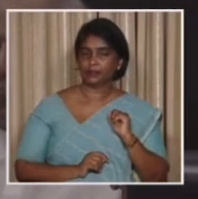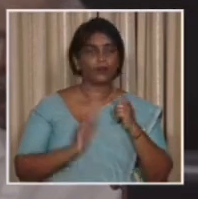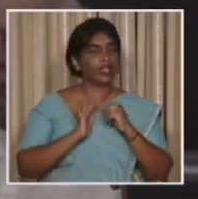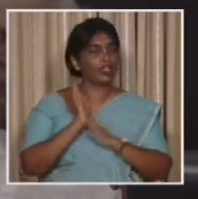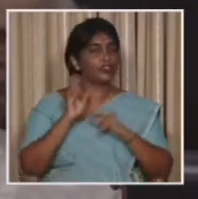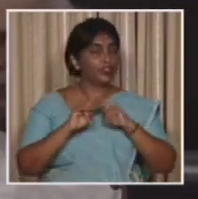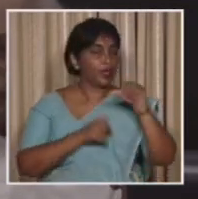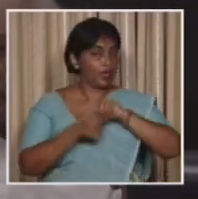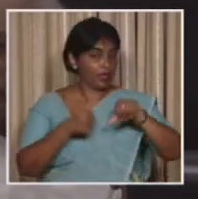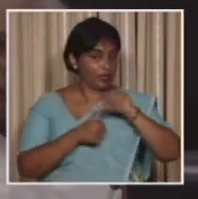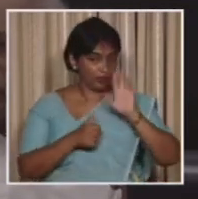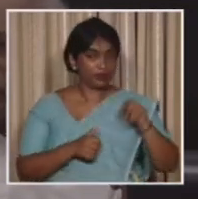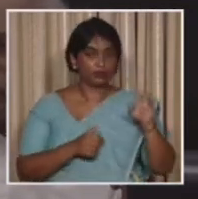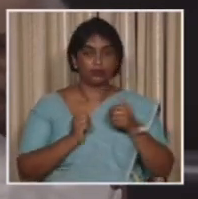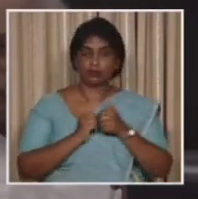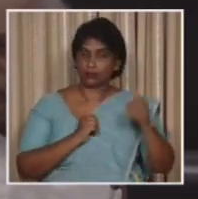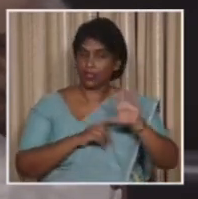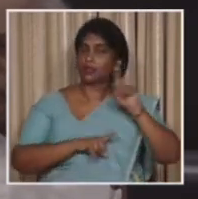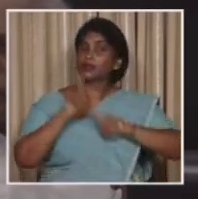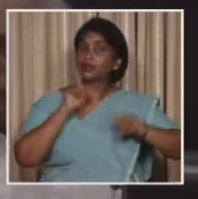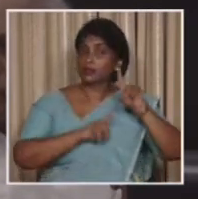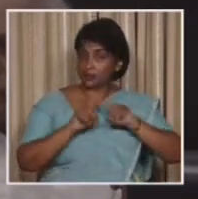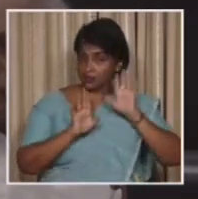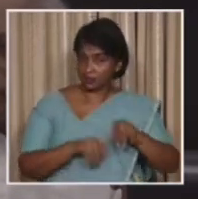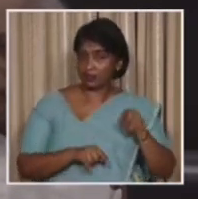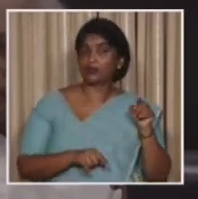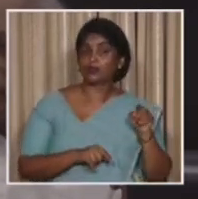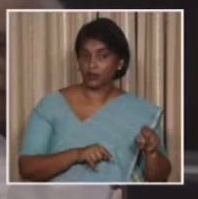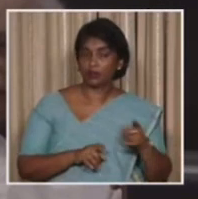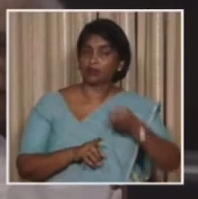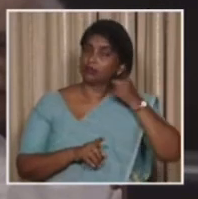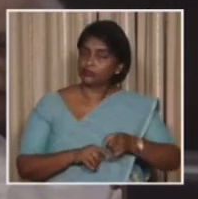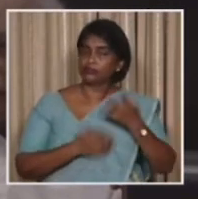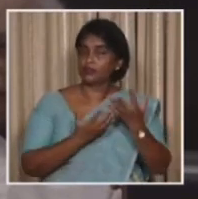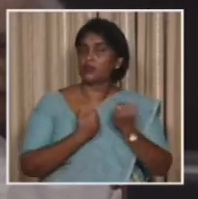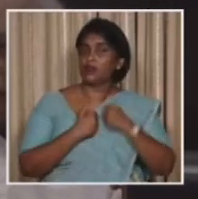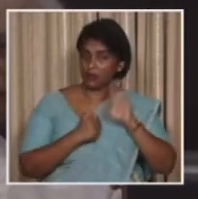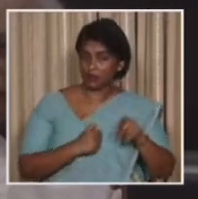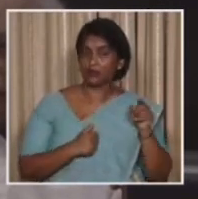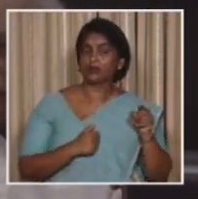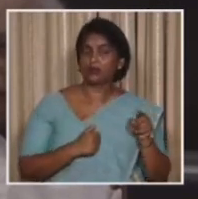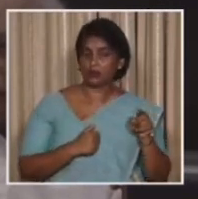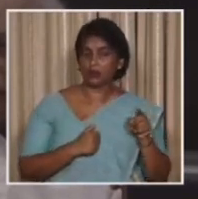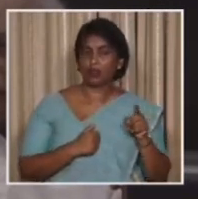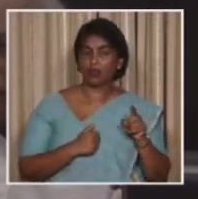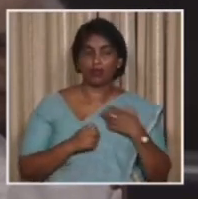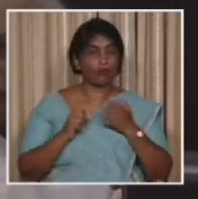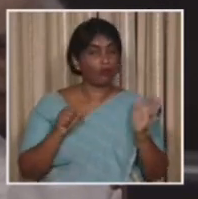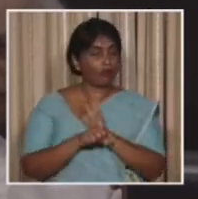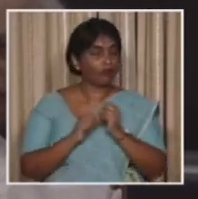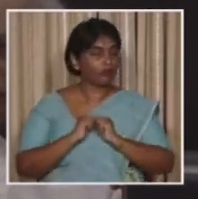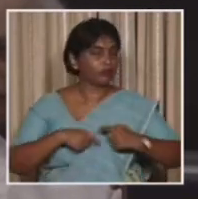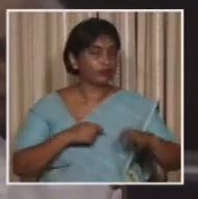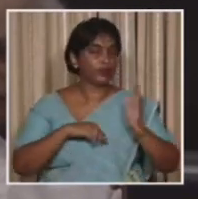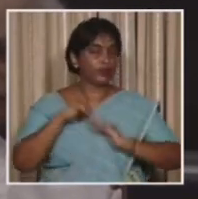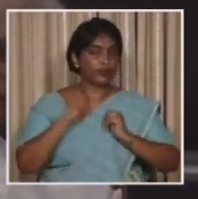IMF ආයතනය සමග සිදු කරන ලද සාකච්ඡාවලදී එහි එකඟතාවය ලබා ගැනීම පිණිස පූර්වගාමීව සිදු කළ යුතු